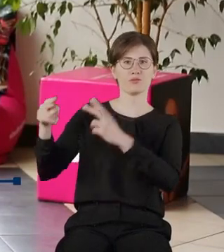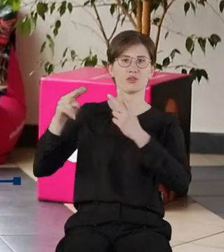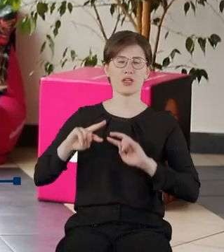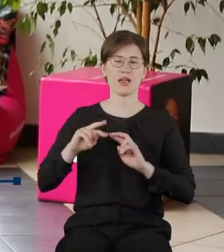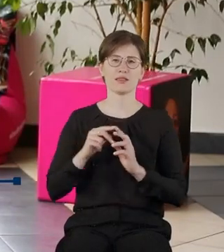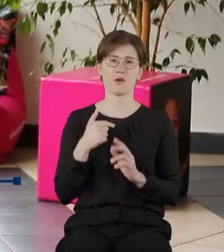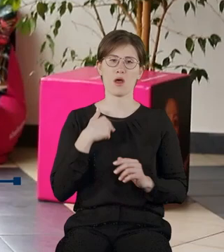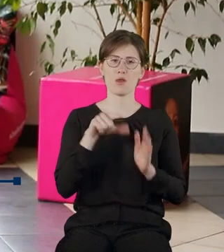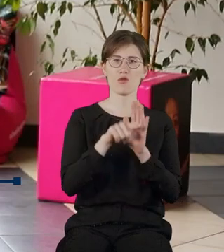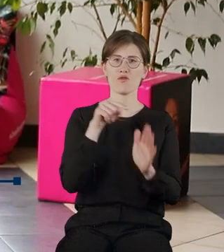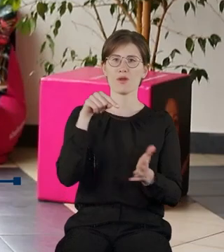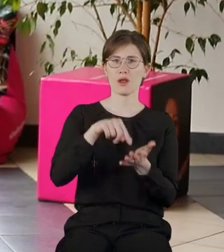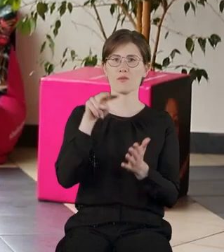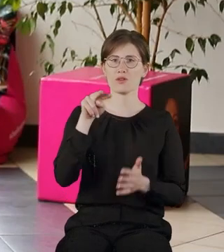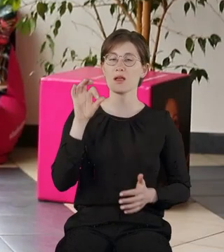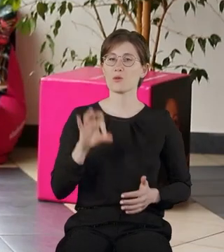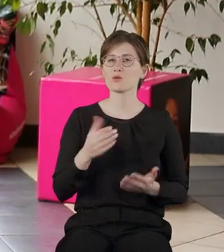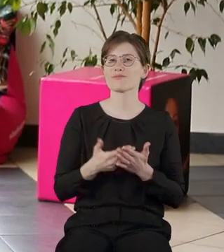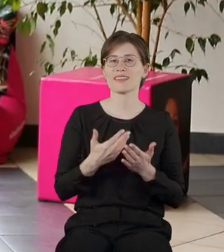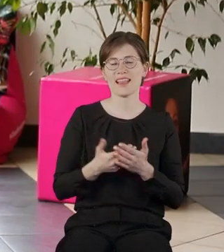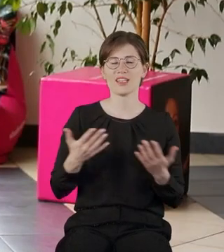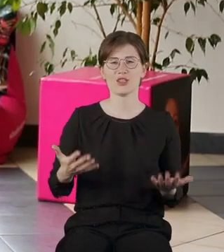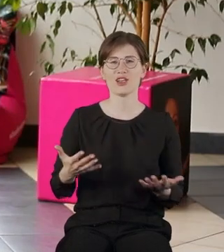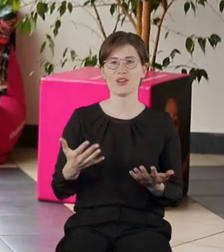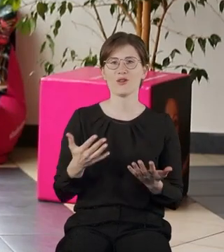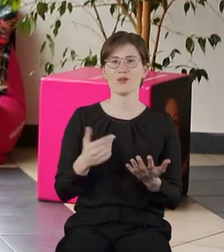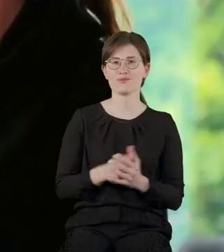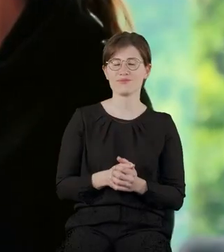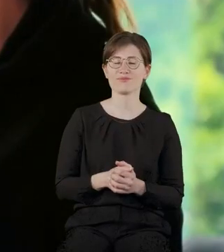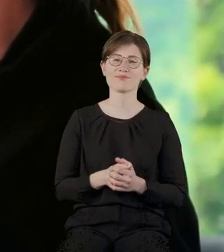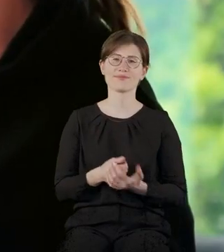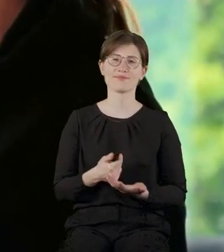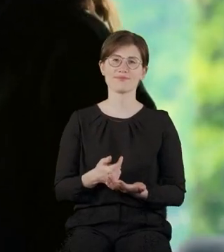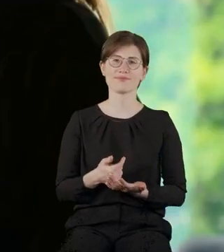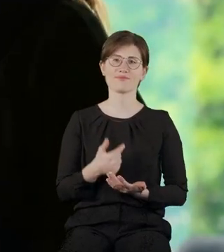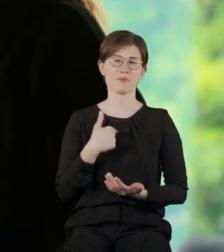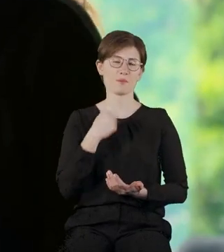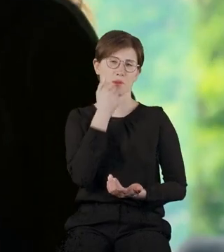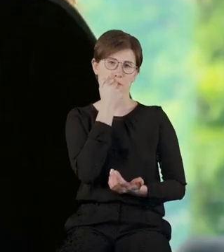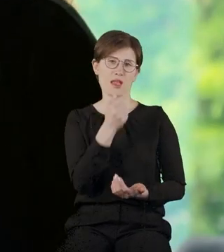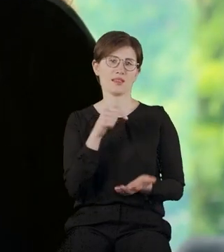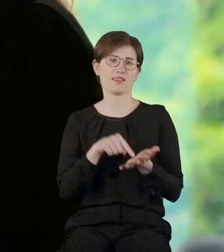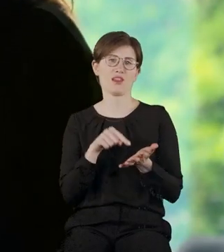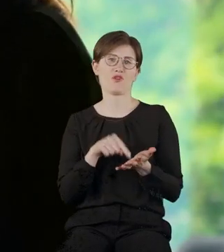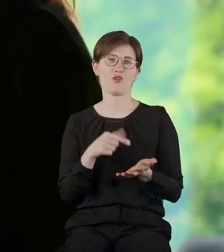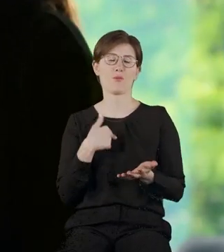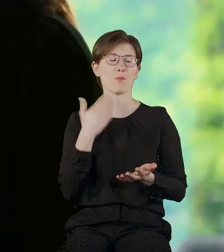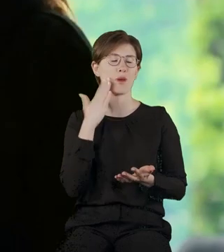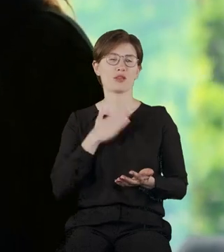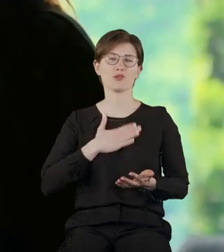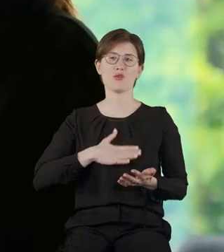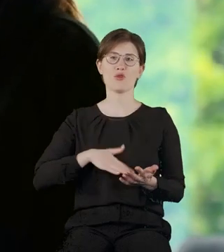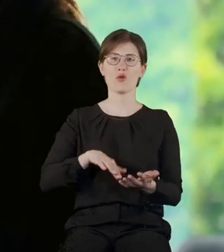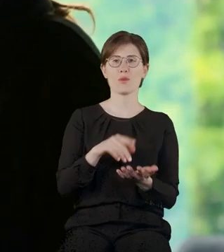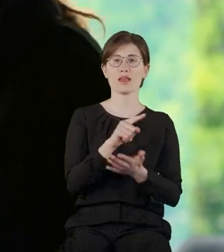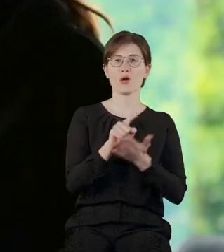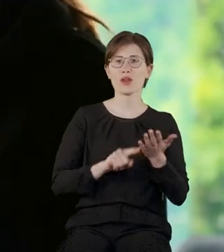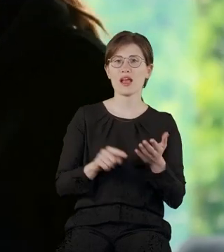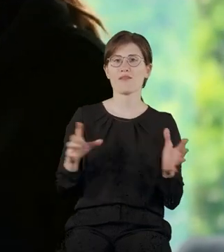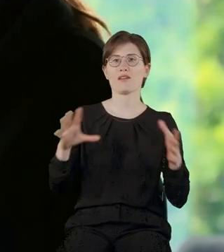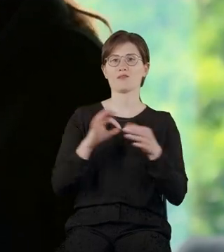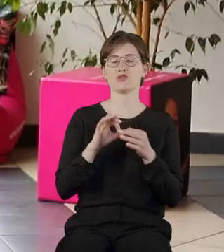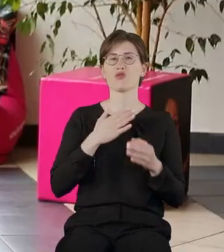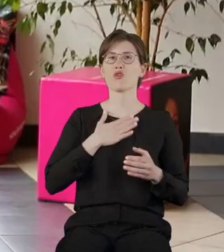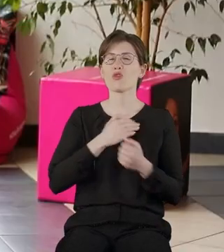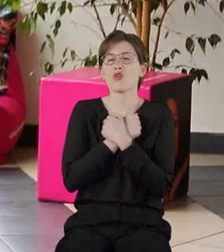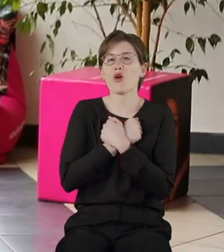wybrałam geografię akurat na Wydziale Nauk Przyrodniczych Uniwersytetu Śląskiego? Z pasji. Uwielbiam geografię i wszystko, co z nią związane. Kocham